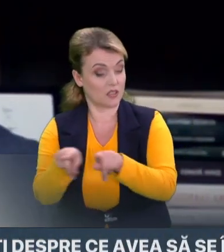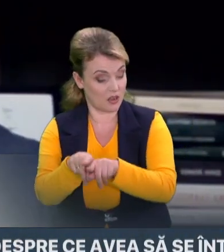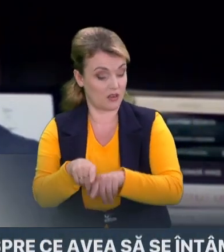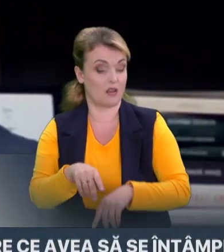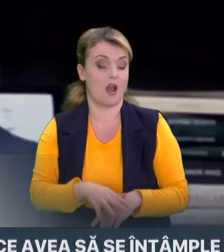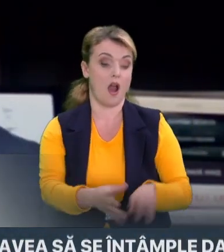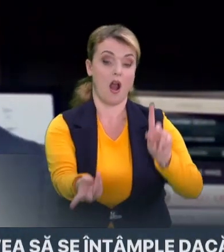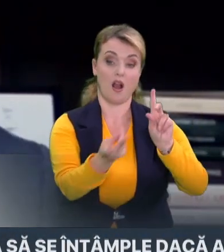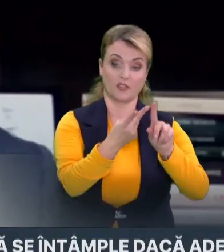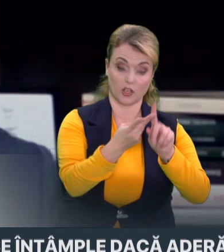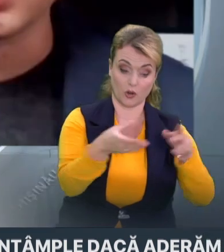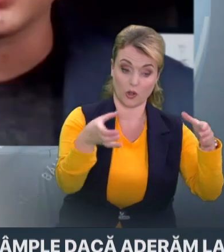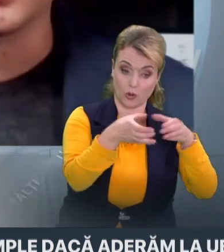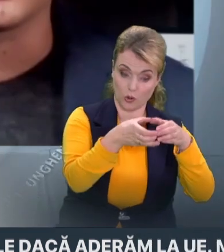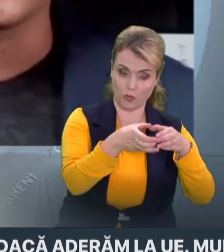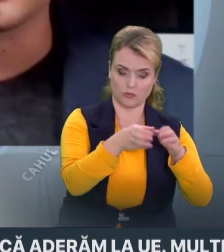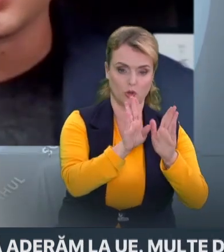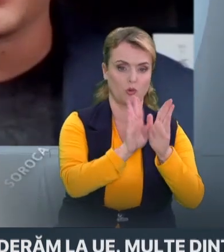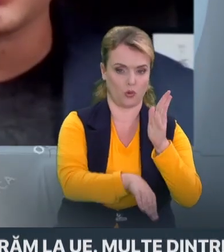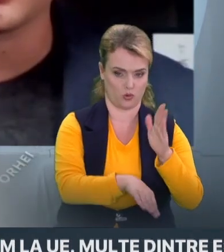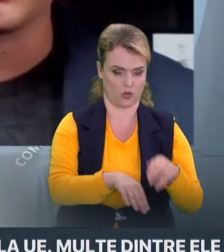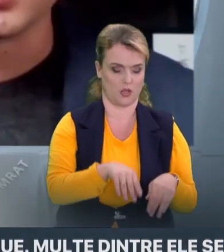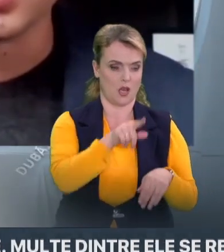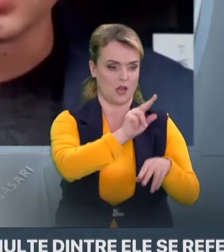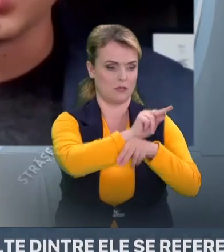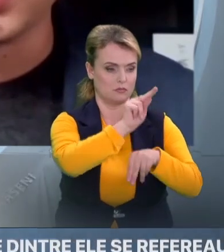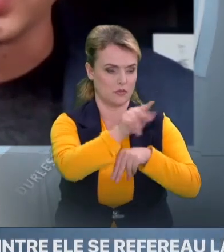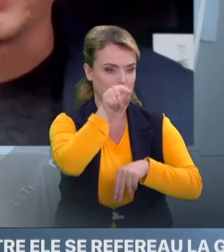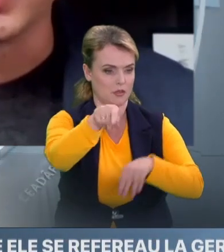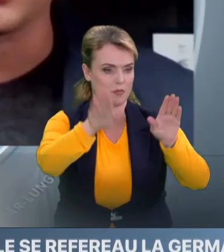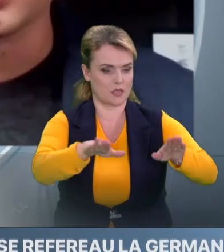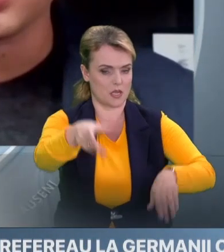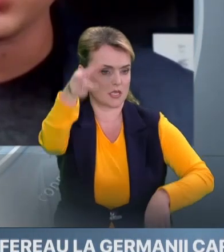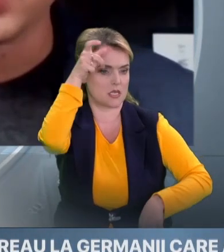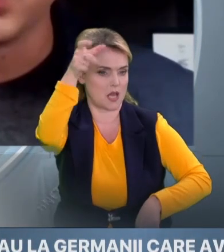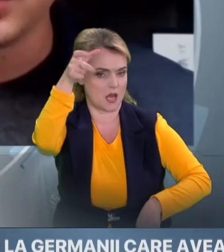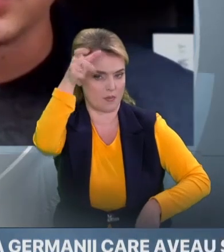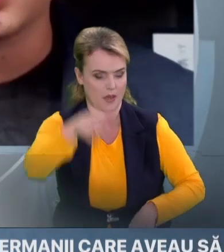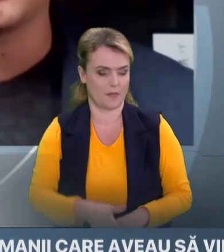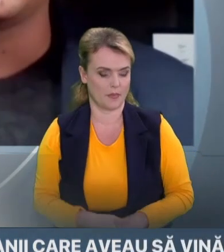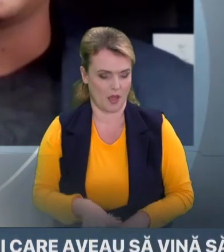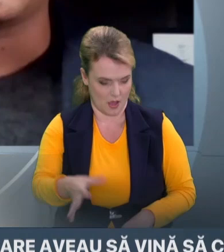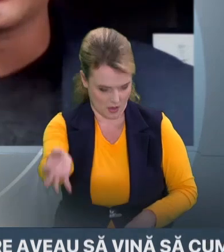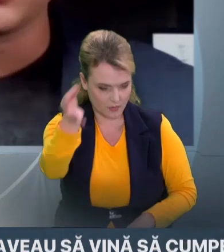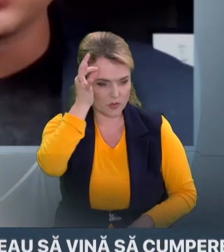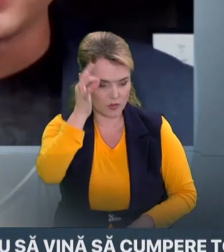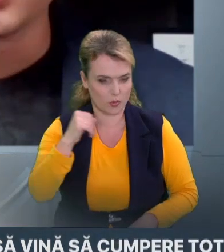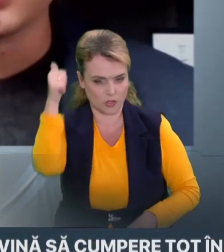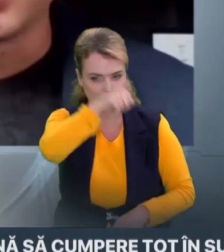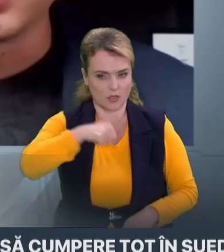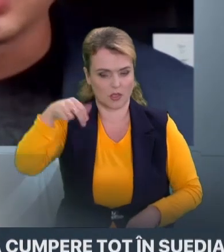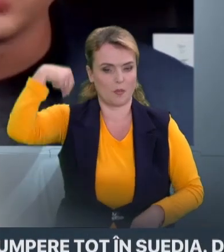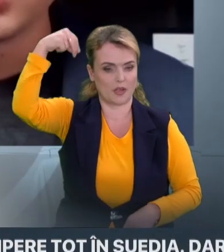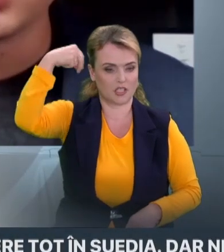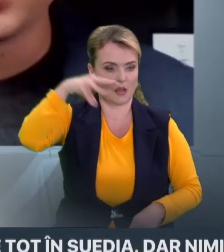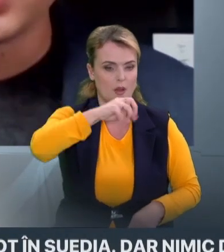mai grav. El a fost antrenat în Serbia și Bosnia și Herțegovina. Iar noi, dacă ne aducem aminte, anul trecut președinta